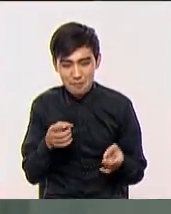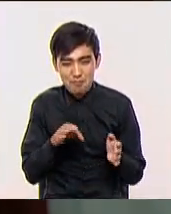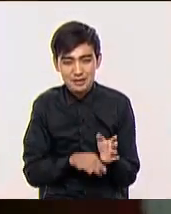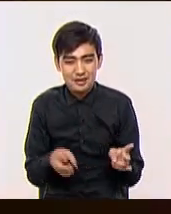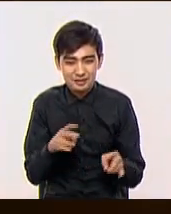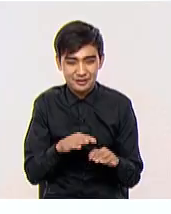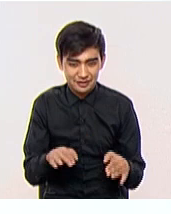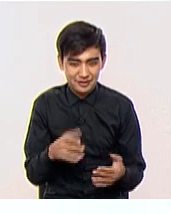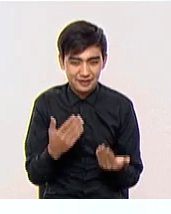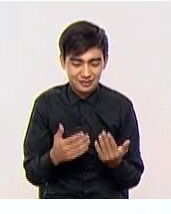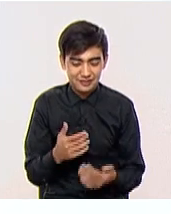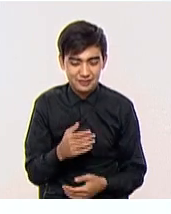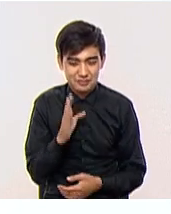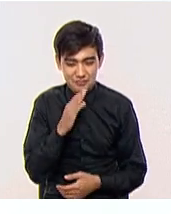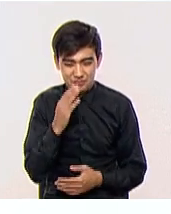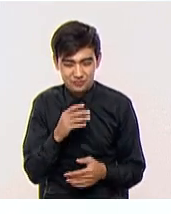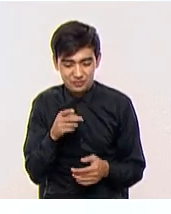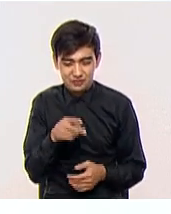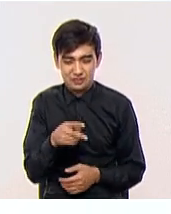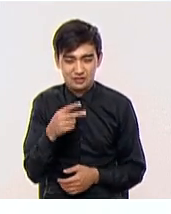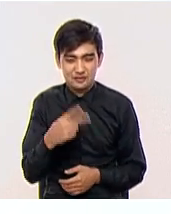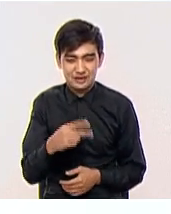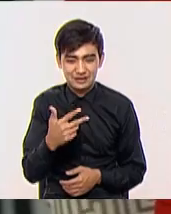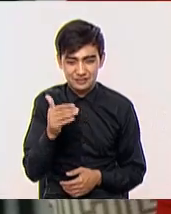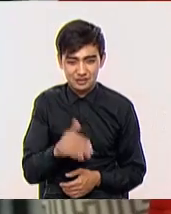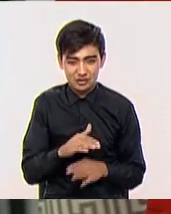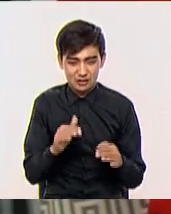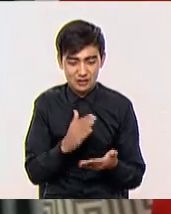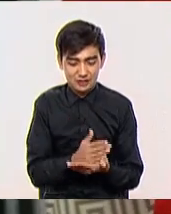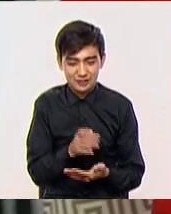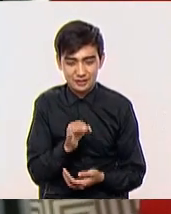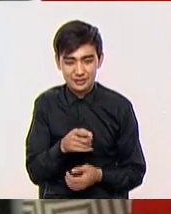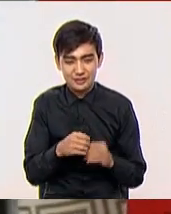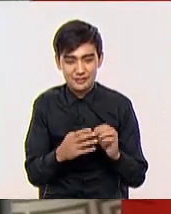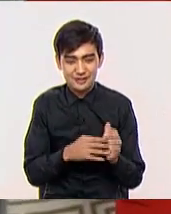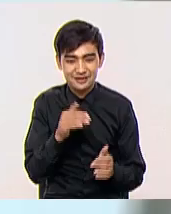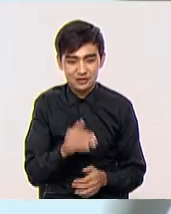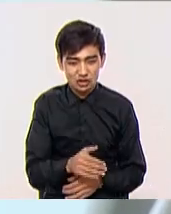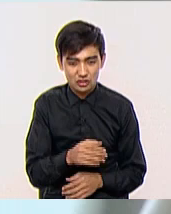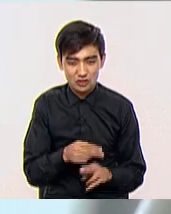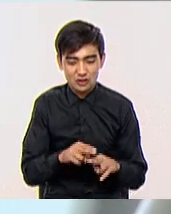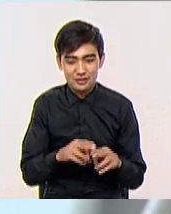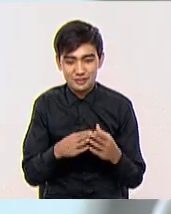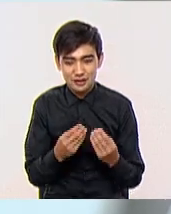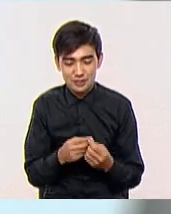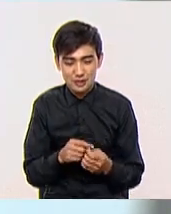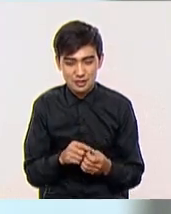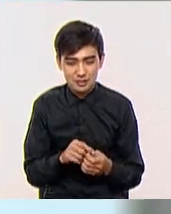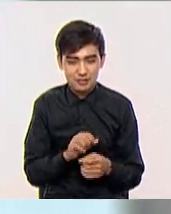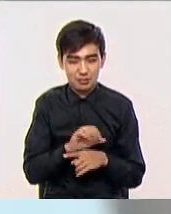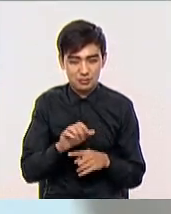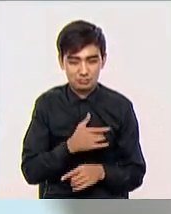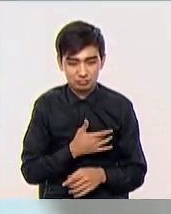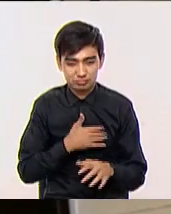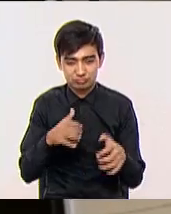қамқорлығынсыз қалған немесе жетім 23 мыңнан аса бала бар екен. Оның 19 мыңнан астамы отбасыларда тәрбиеленіп